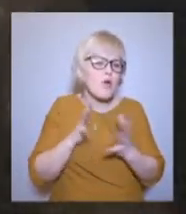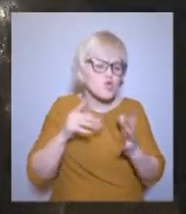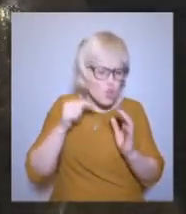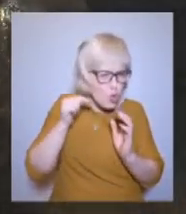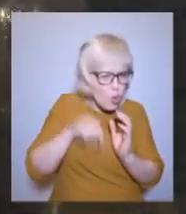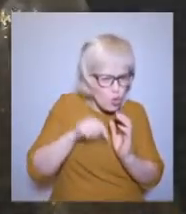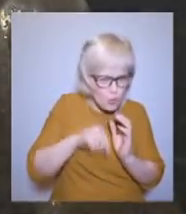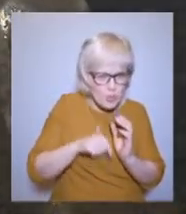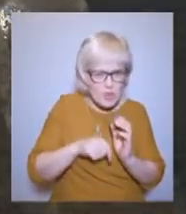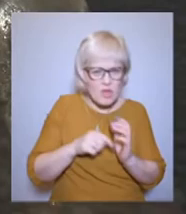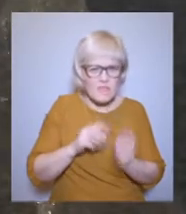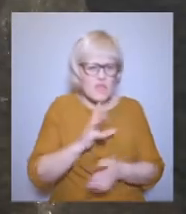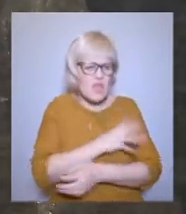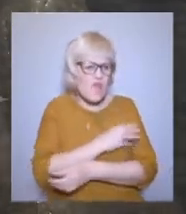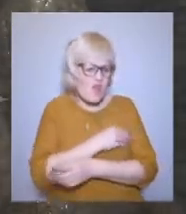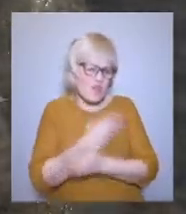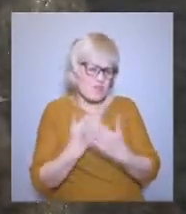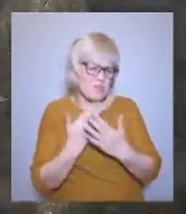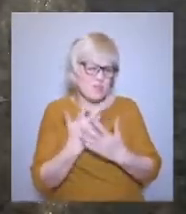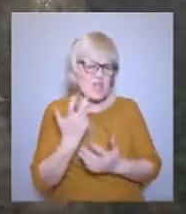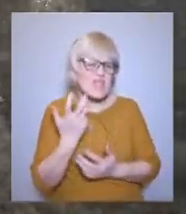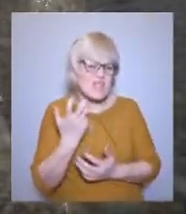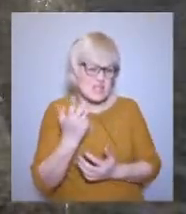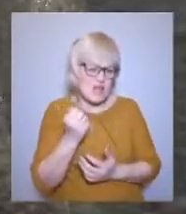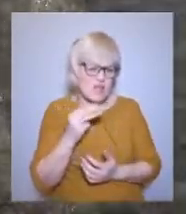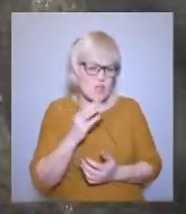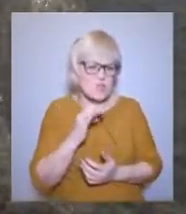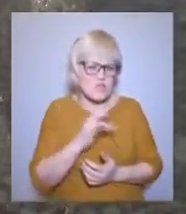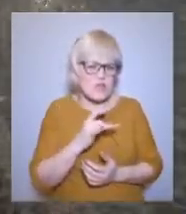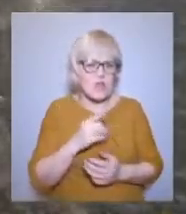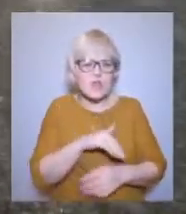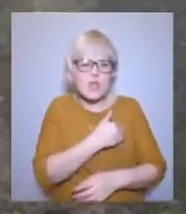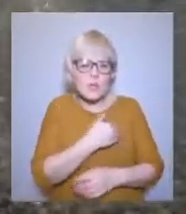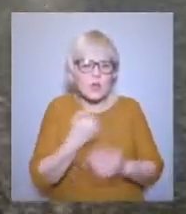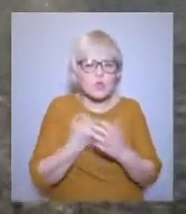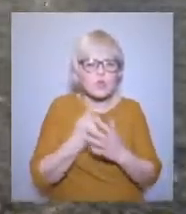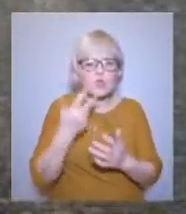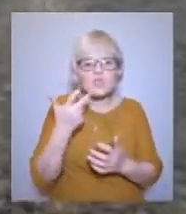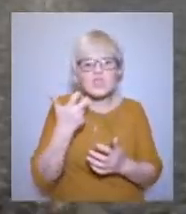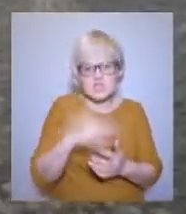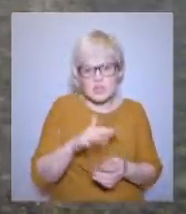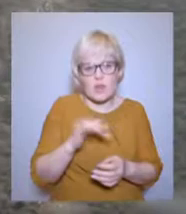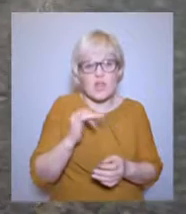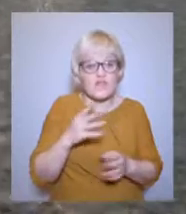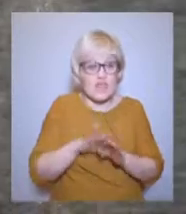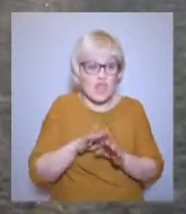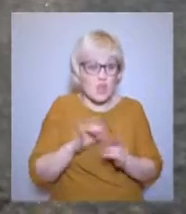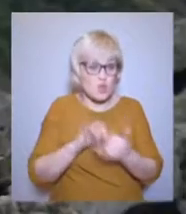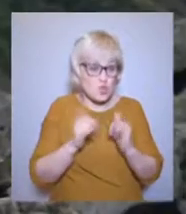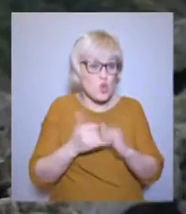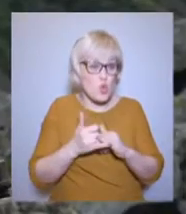порядка 300 атмосфер, температура 250-350 градусов. Вот в этих вот условиях циркулирует вода все